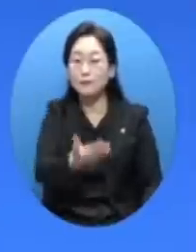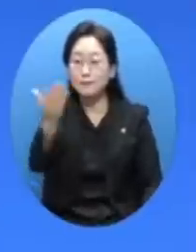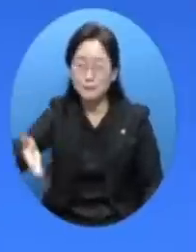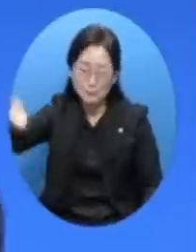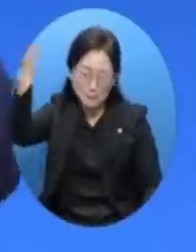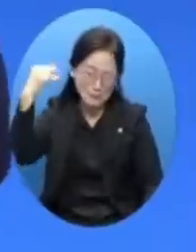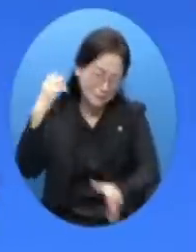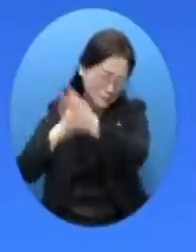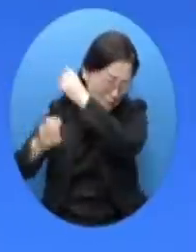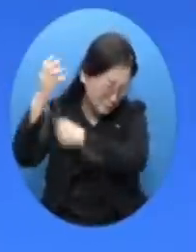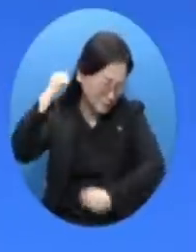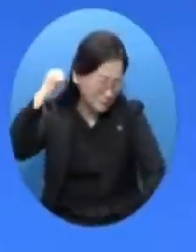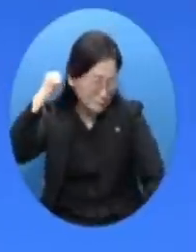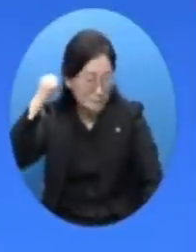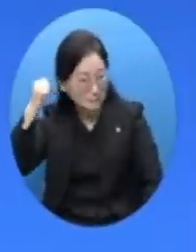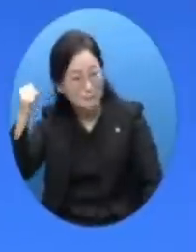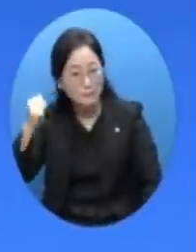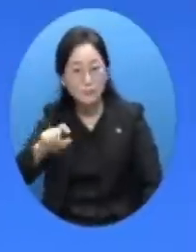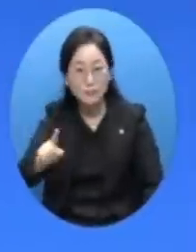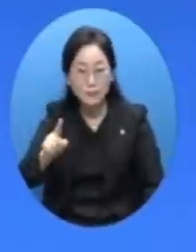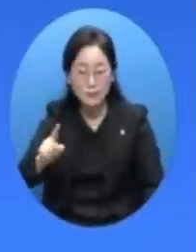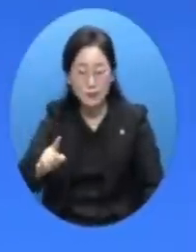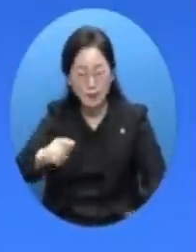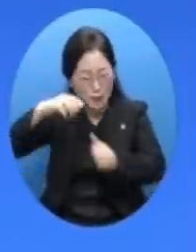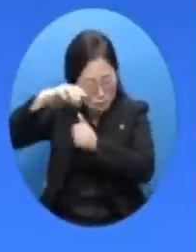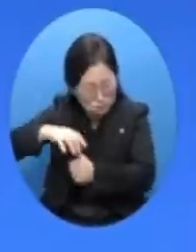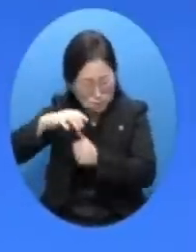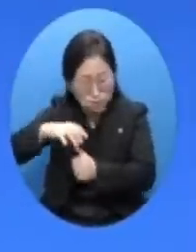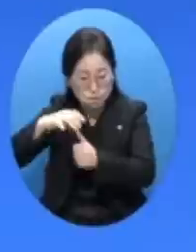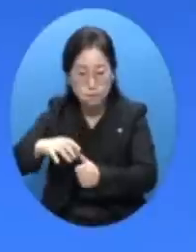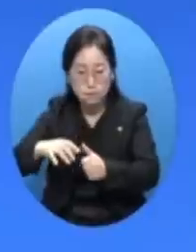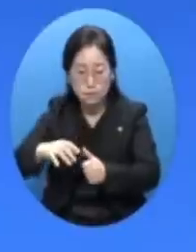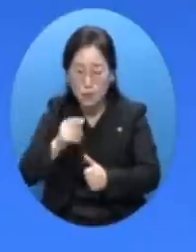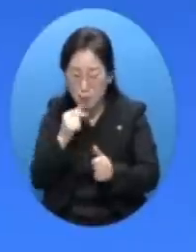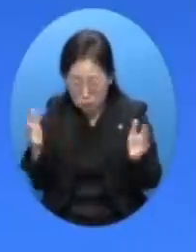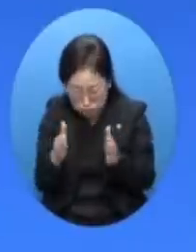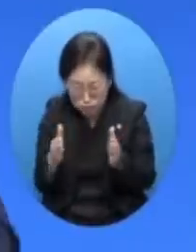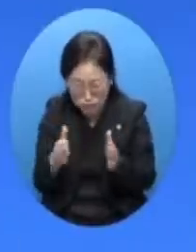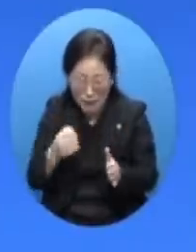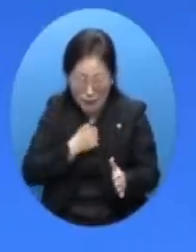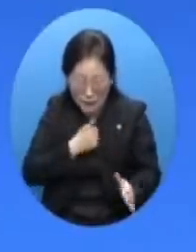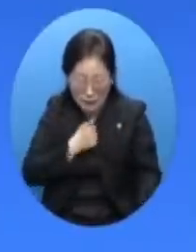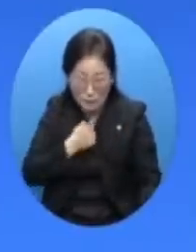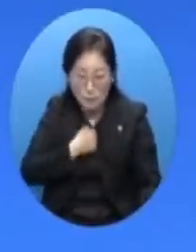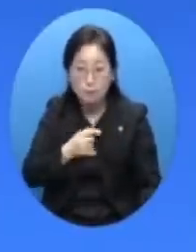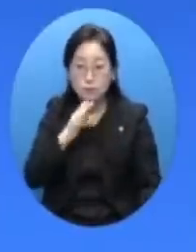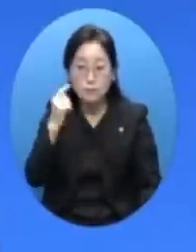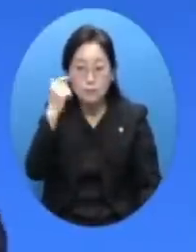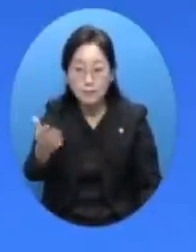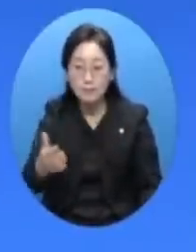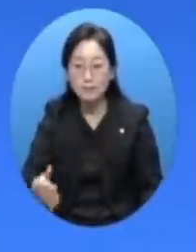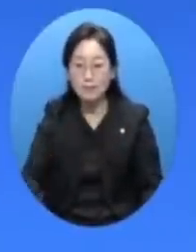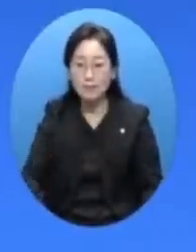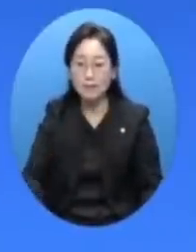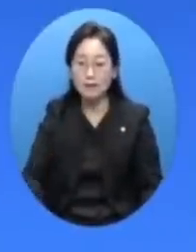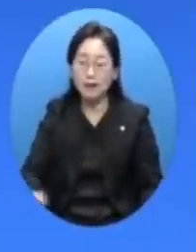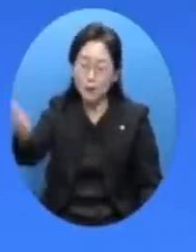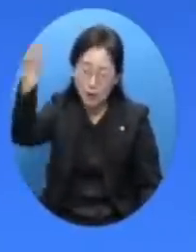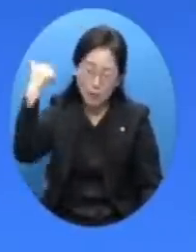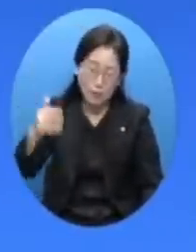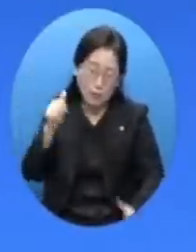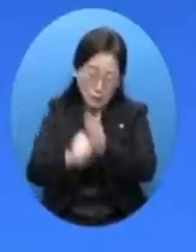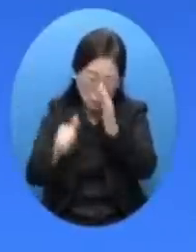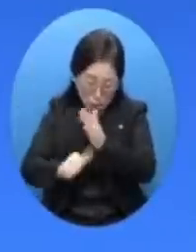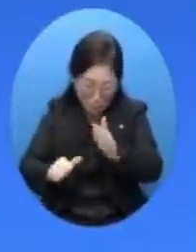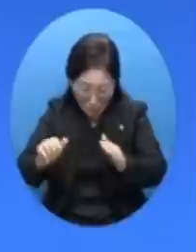과거에 붙잡혀서 조그만 공간에서 뛰쳐나오지 못하고 그 천막 안에서 밤낮 신세 타령만 하고 있습니까? 밤낮 과거의 실패만